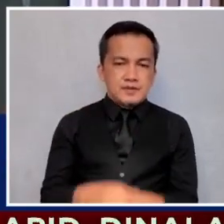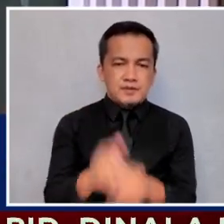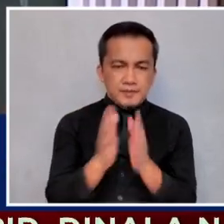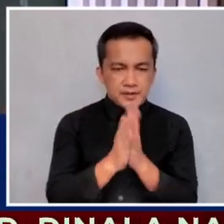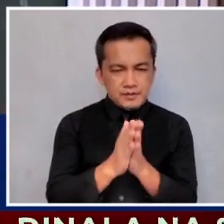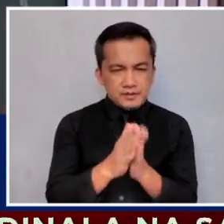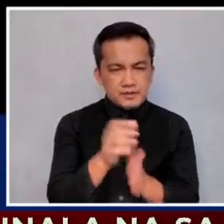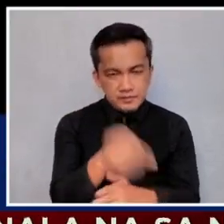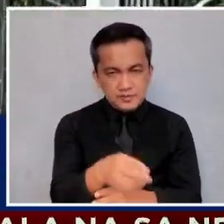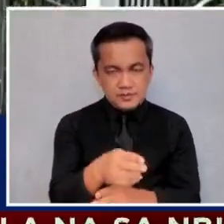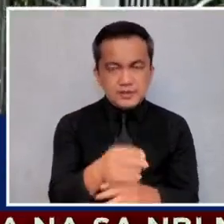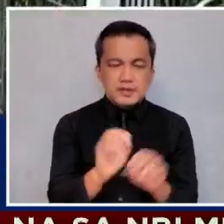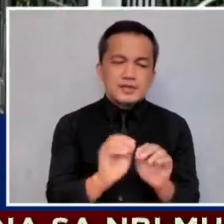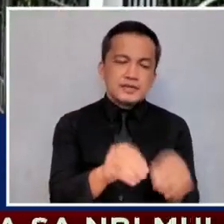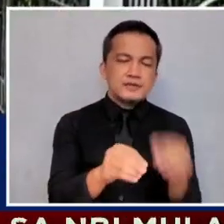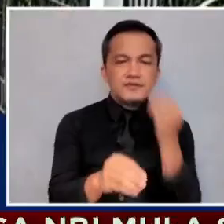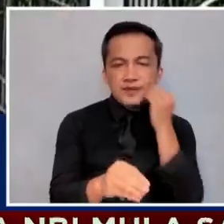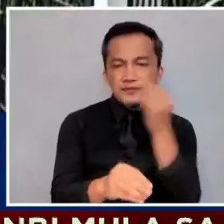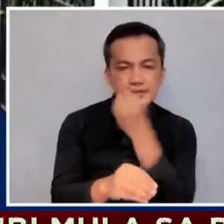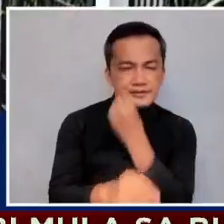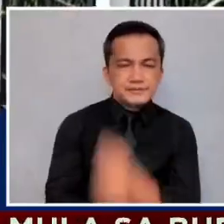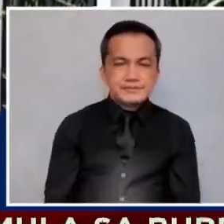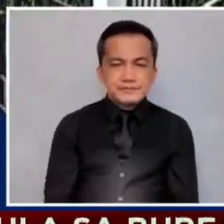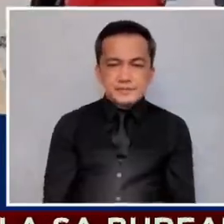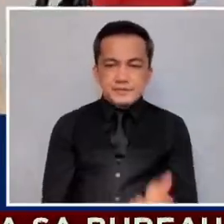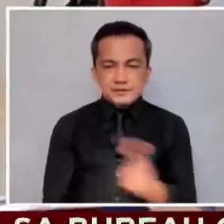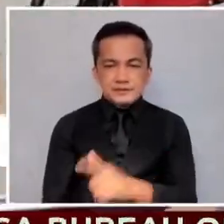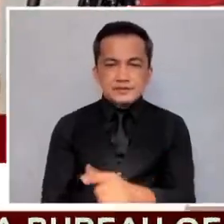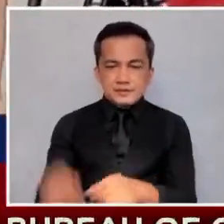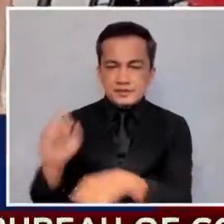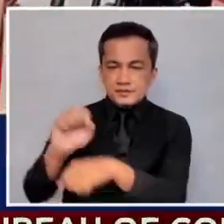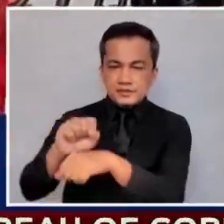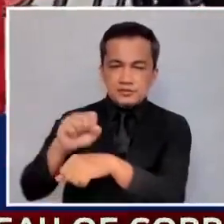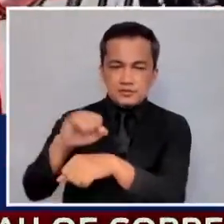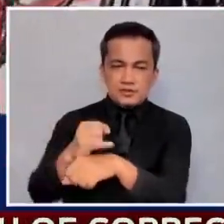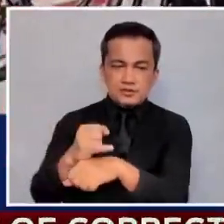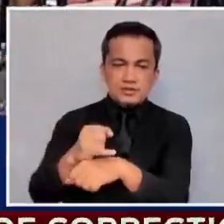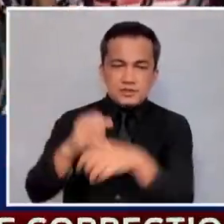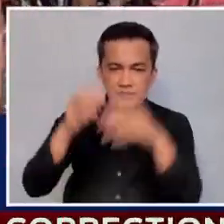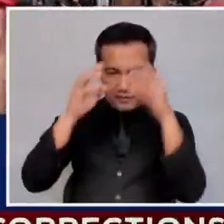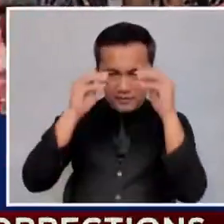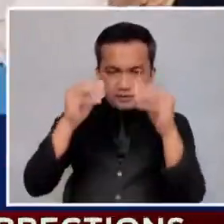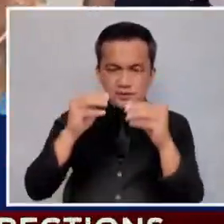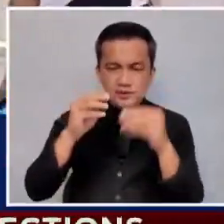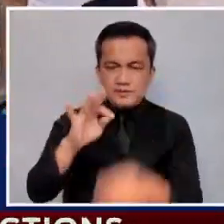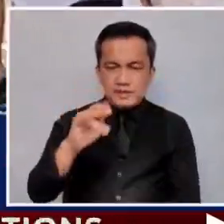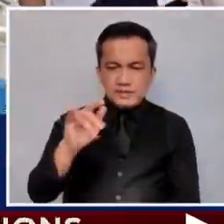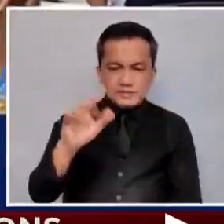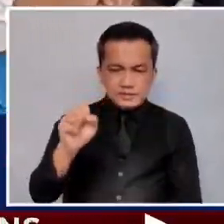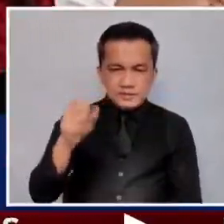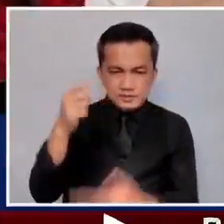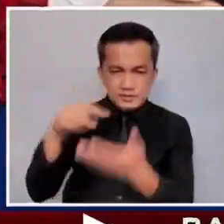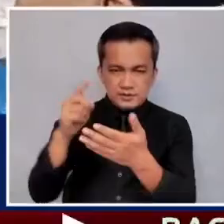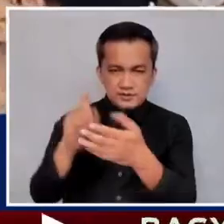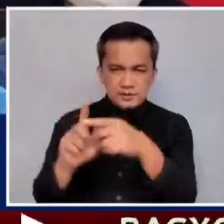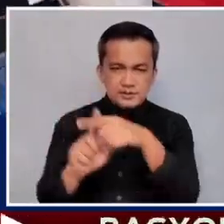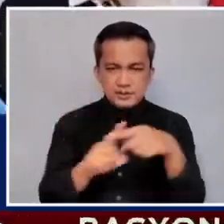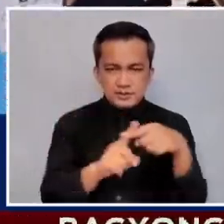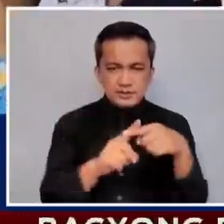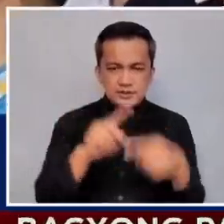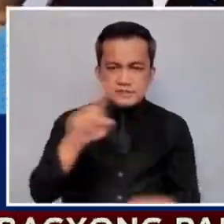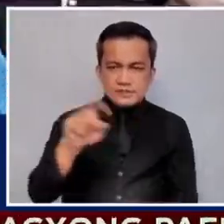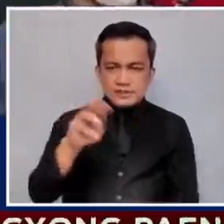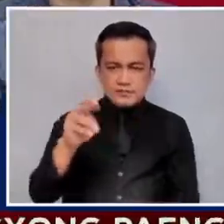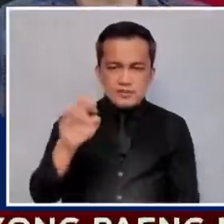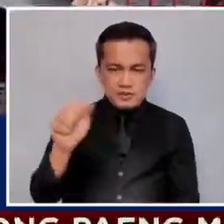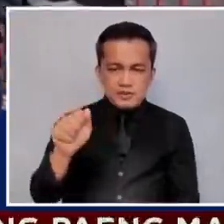lang po, lagyan ng flower. Sa San Juan, nag-inspeksyon din si Mayor Francis Zamora sa sementeryo. Nanindigan si Zamora na